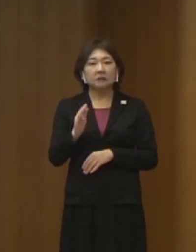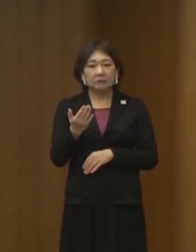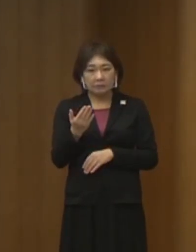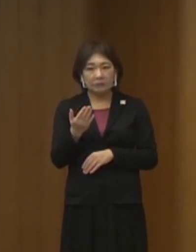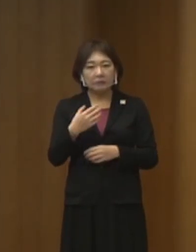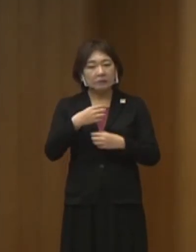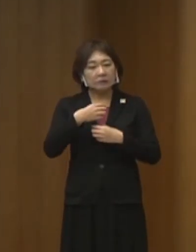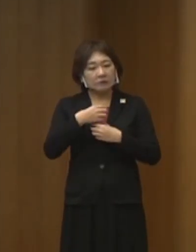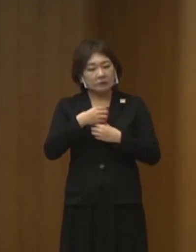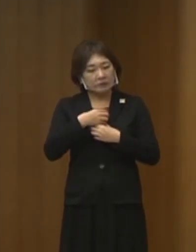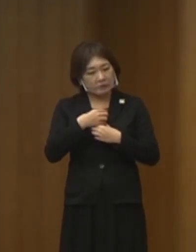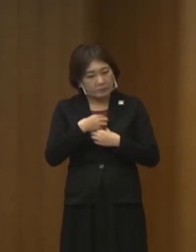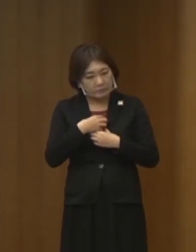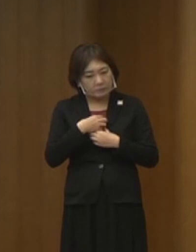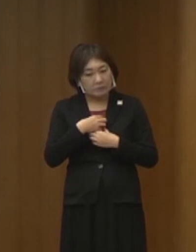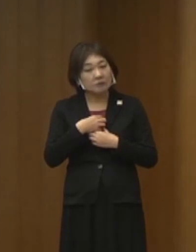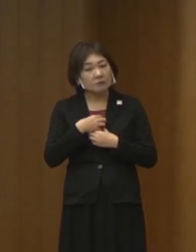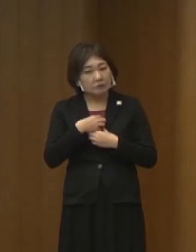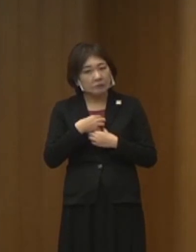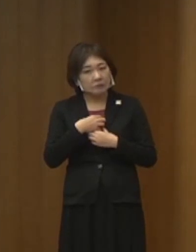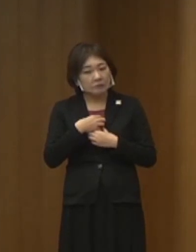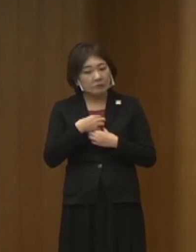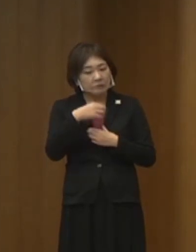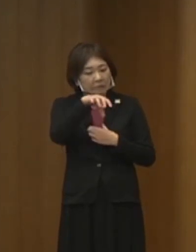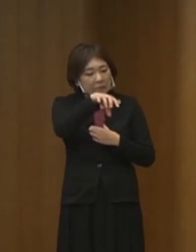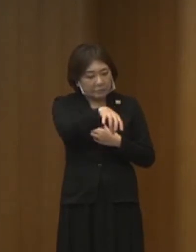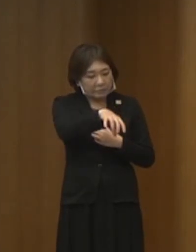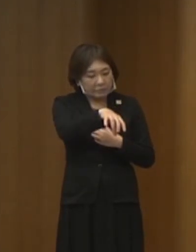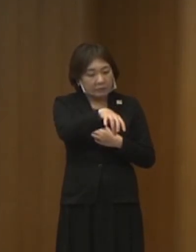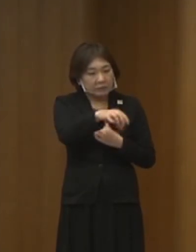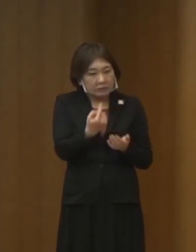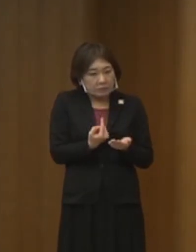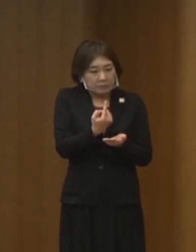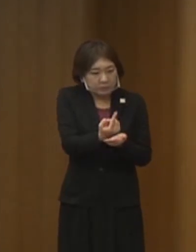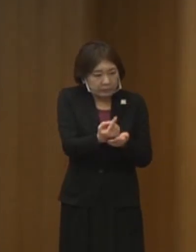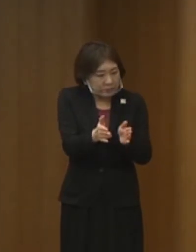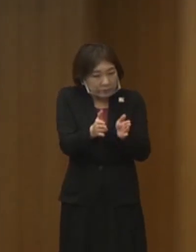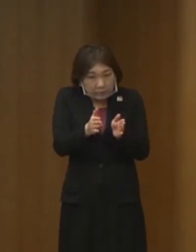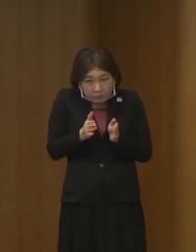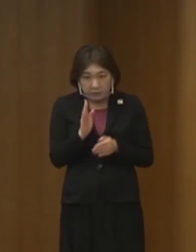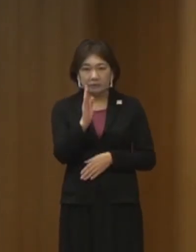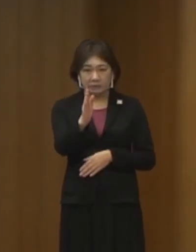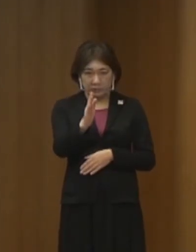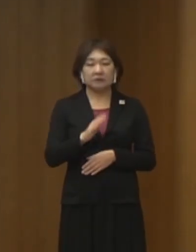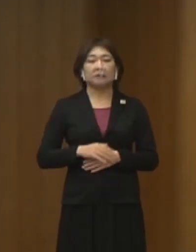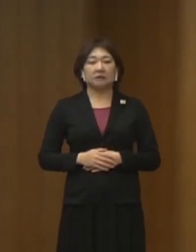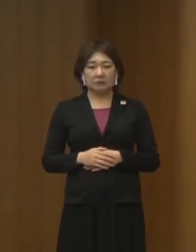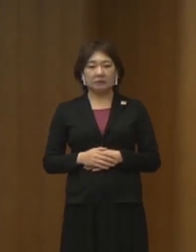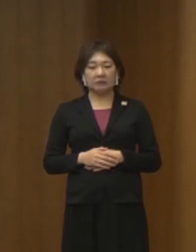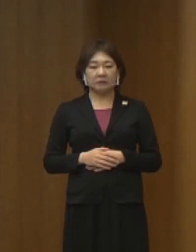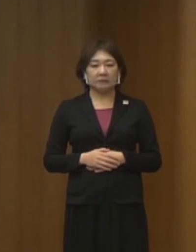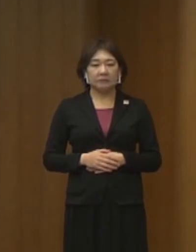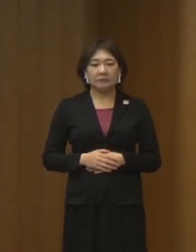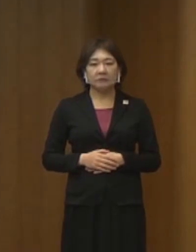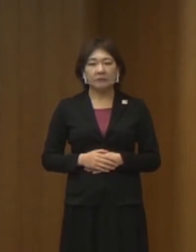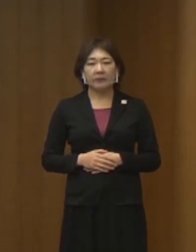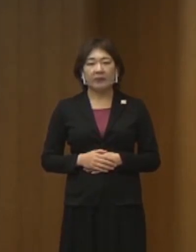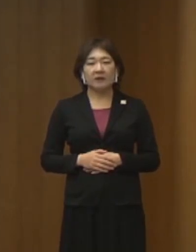避できない場合には、その集まりへの参加は控えてください。その集まりは控えていただきたいと思